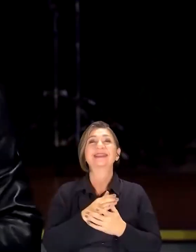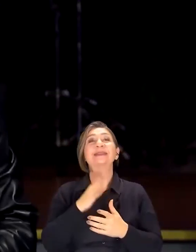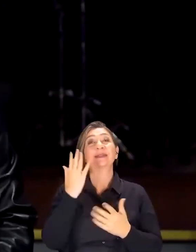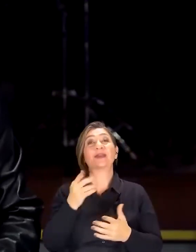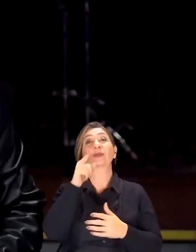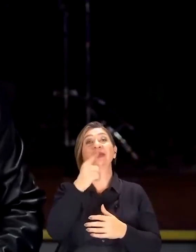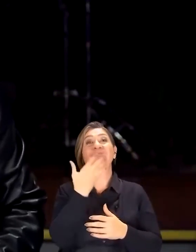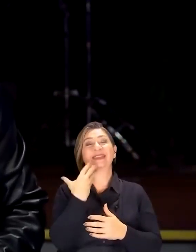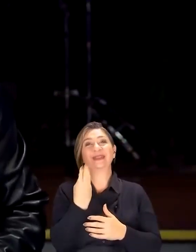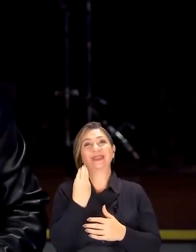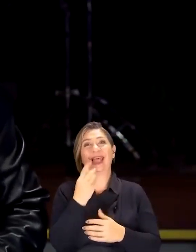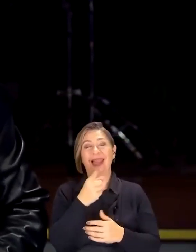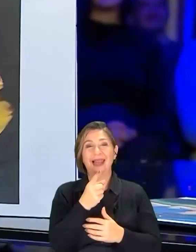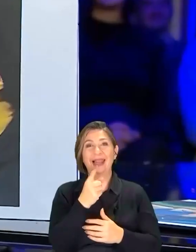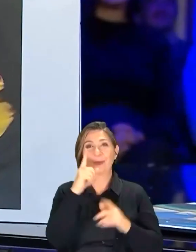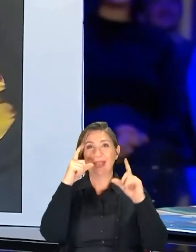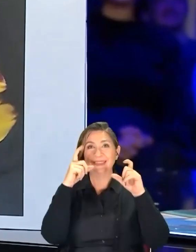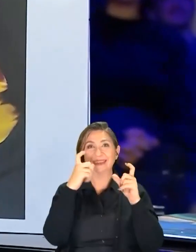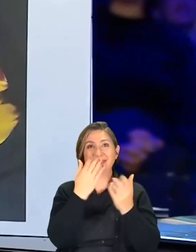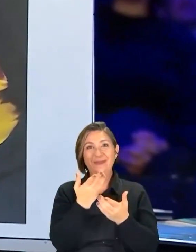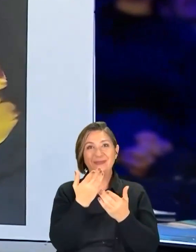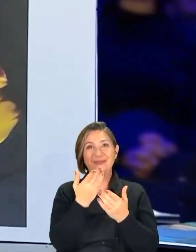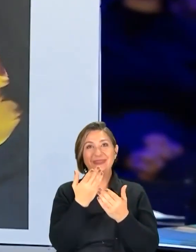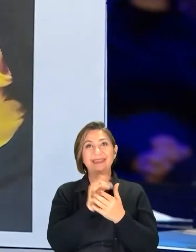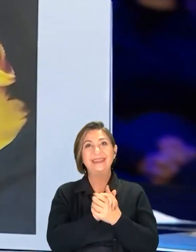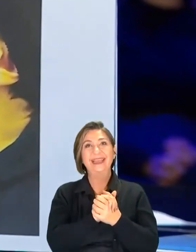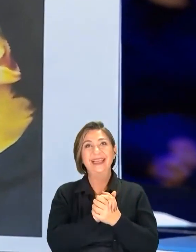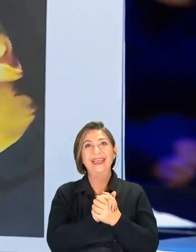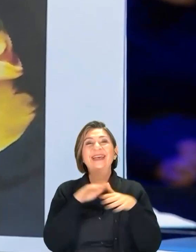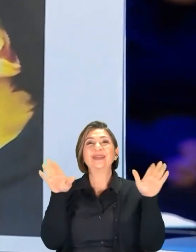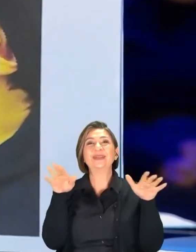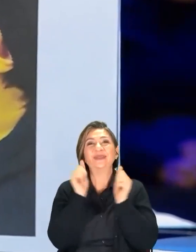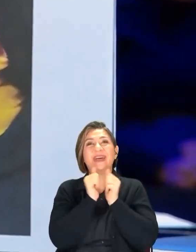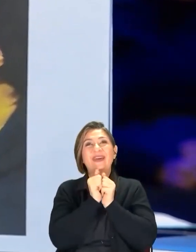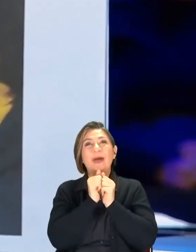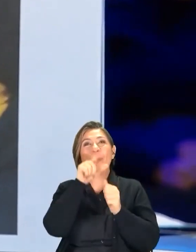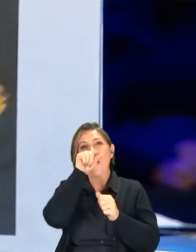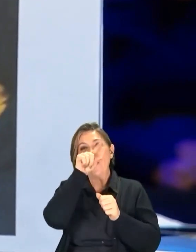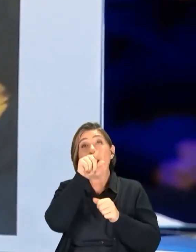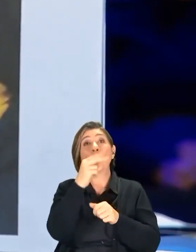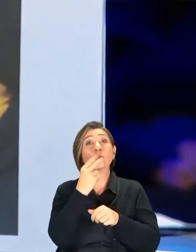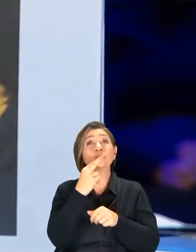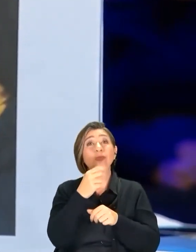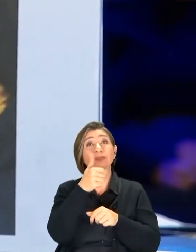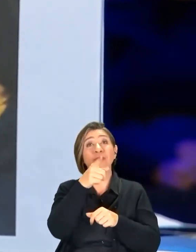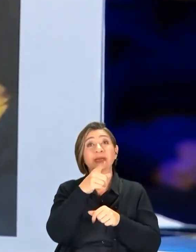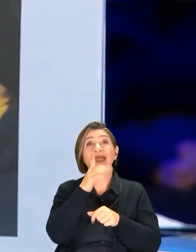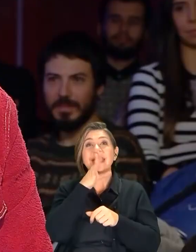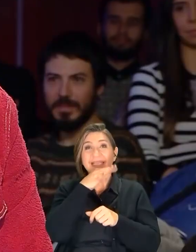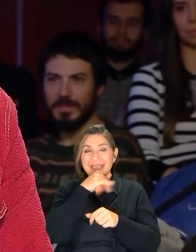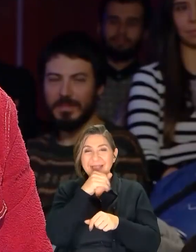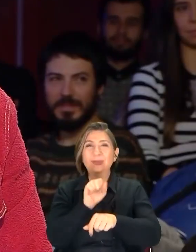burada da ne güzel bir resim değil mi Çok şeker konuşu musun